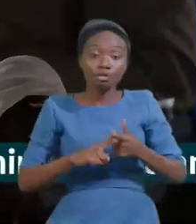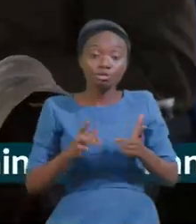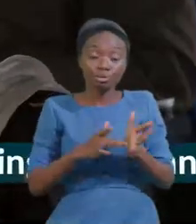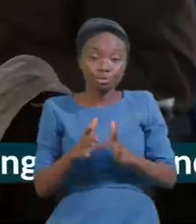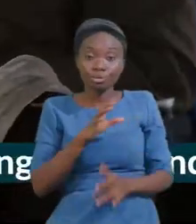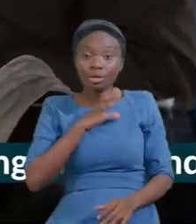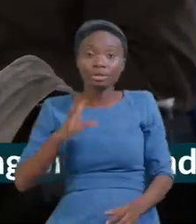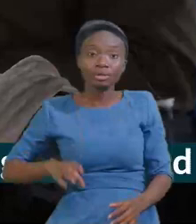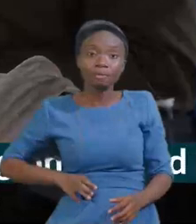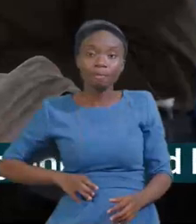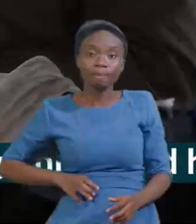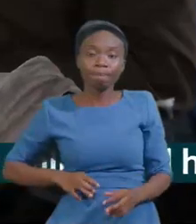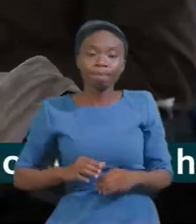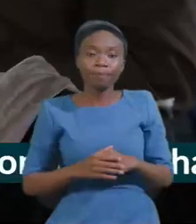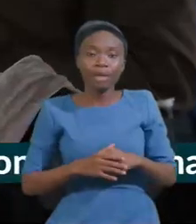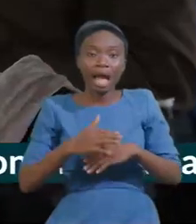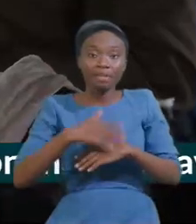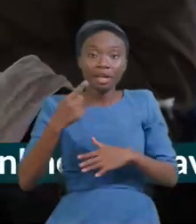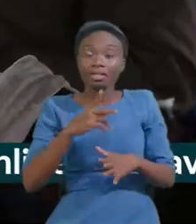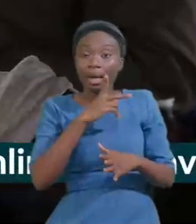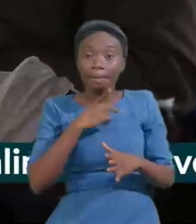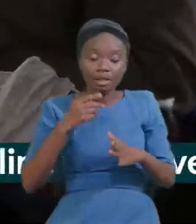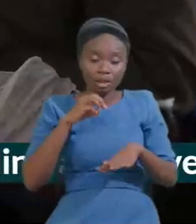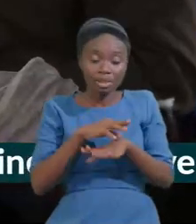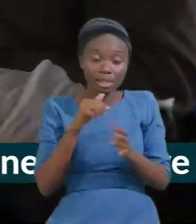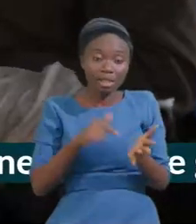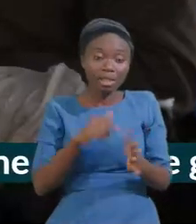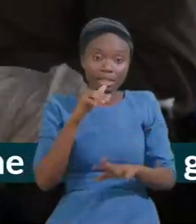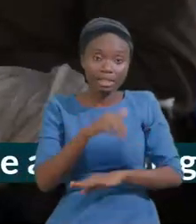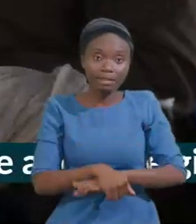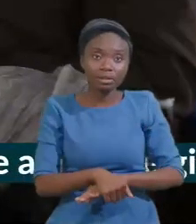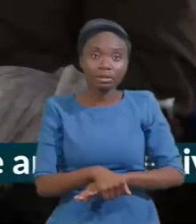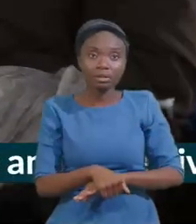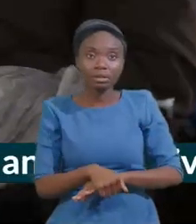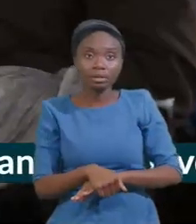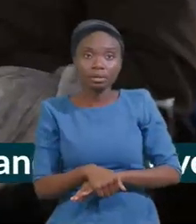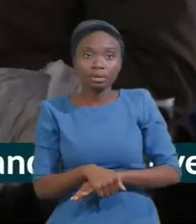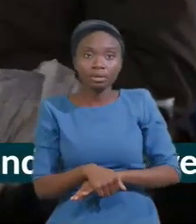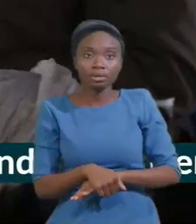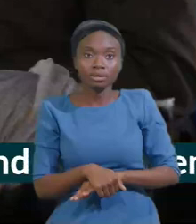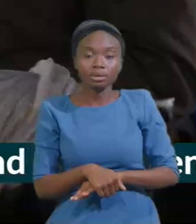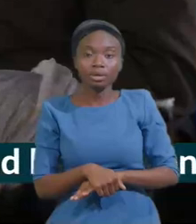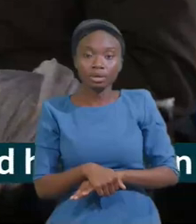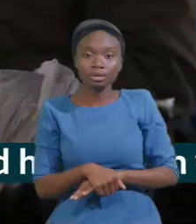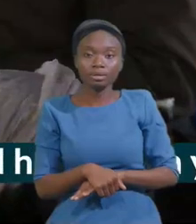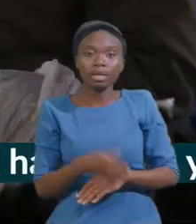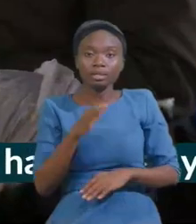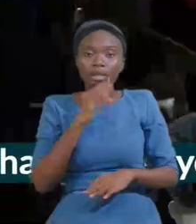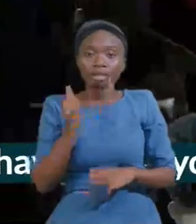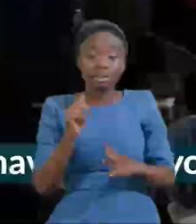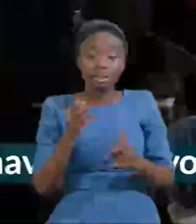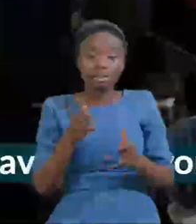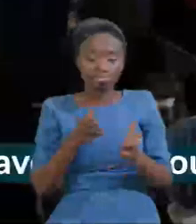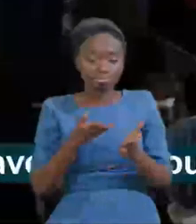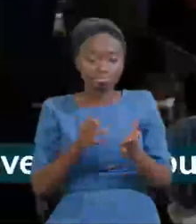donné votre vie à Jésus. After the pastor's message this evening. Après le message du pasteur de ce soir. There is a link. Il y